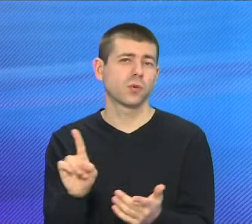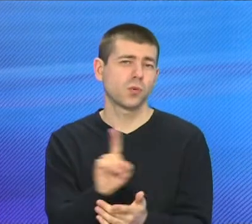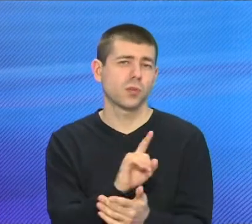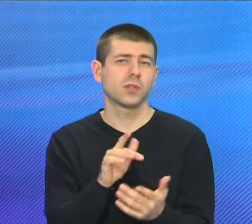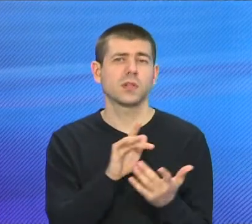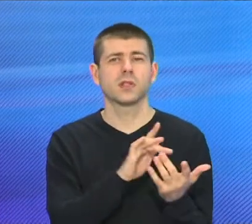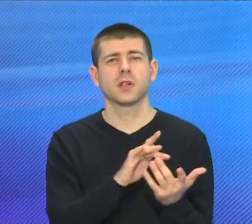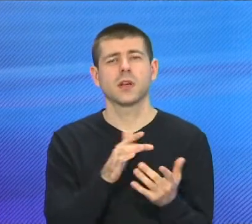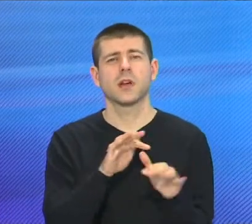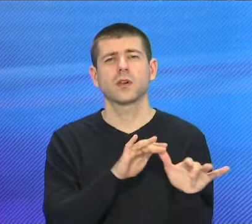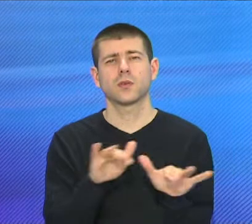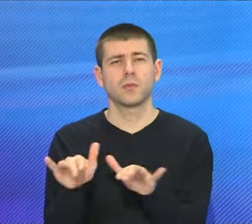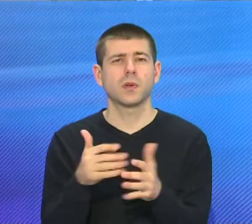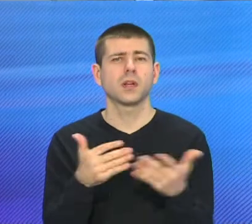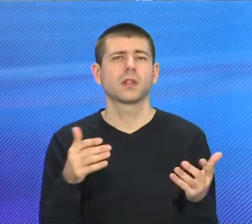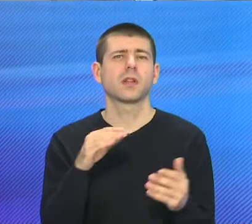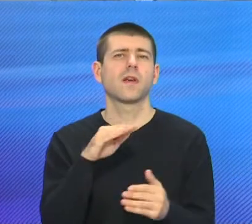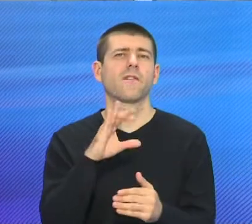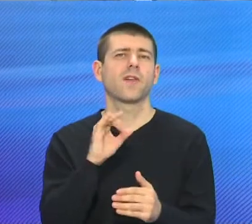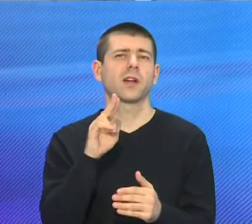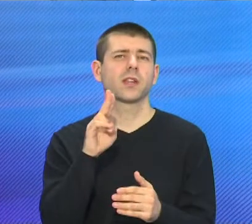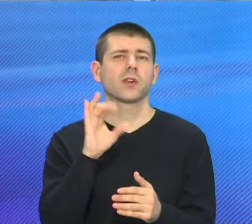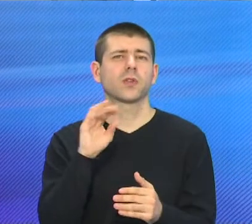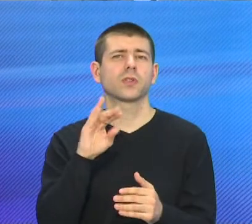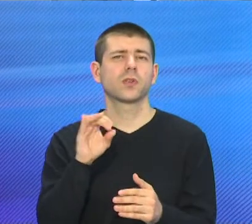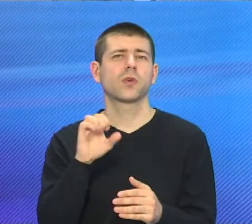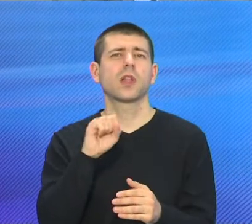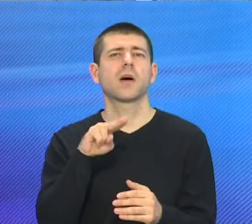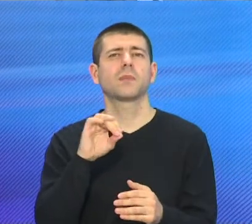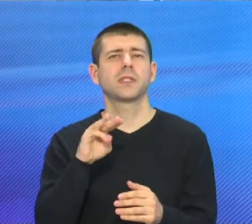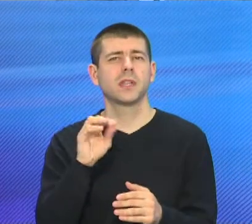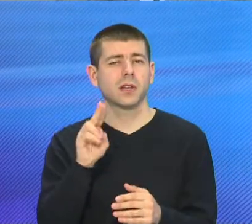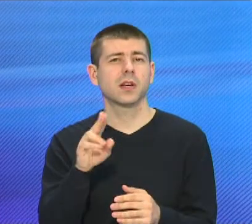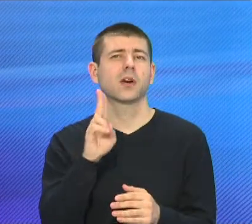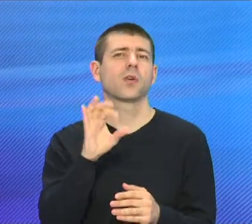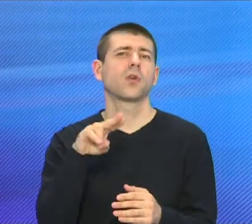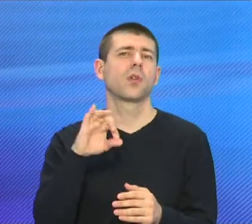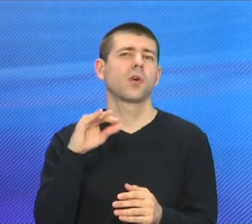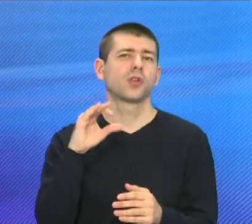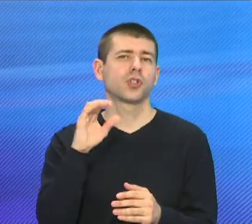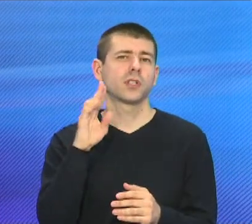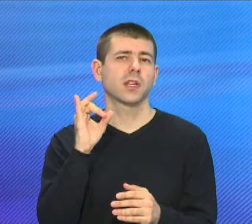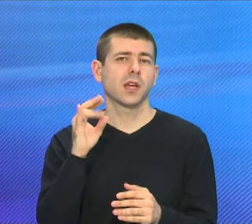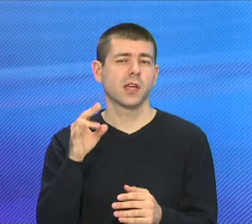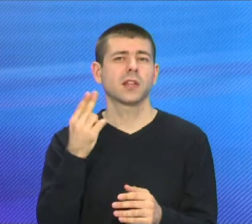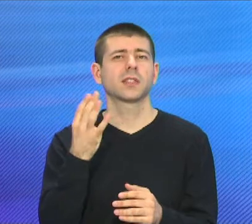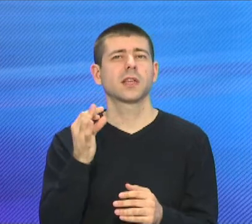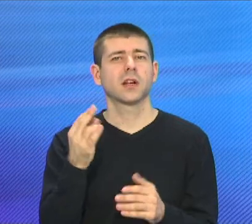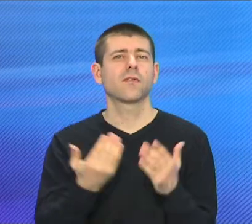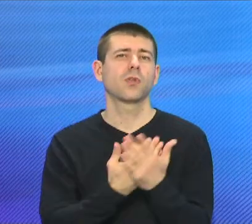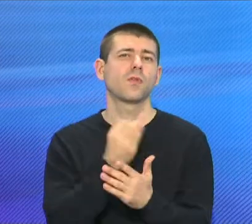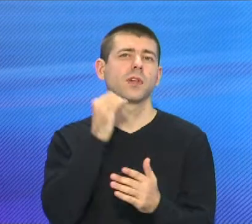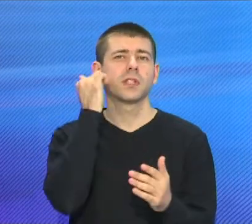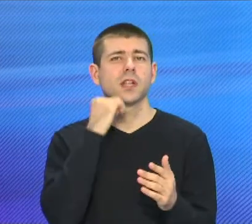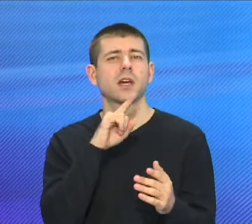маршрутах. Школьники наведают фарный костёл, музей-аптеку, дом купца Муравьёва, Калужскую церкву, старые и новые замки. А кроме того,